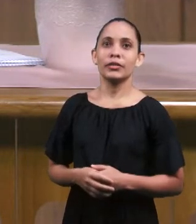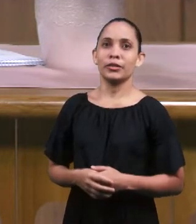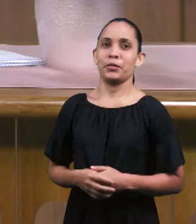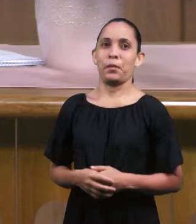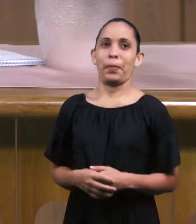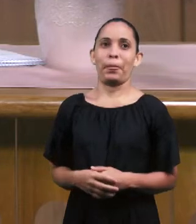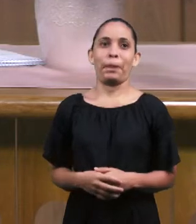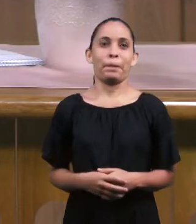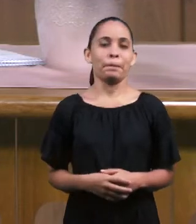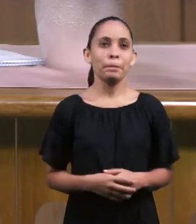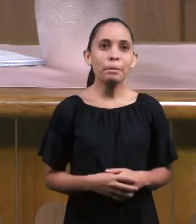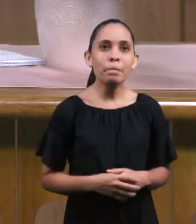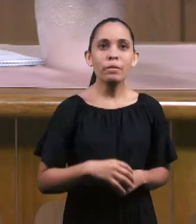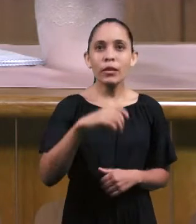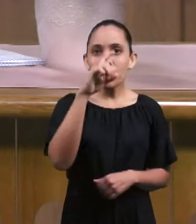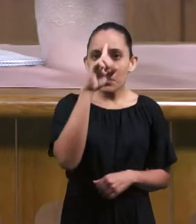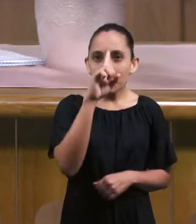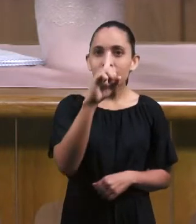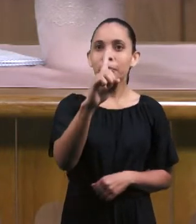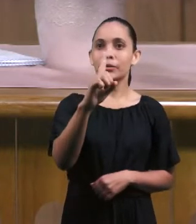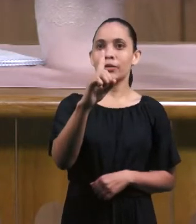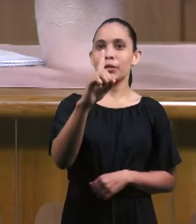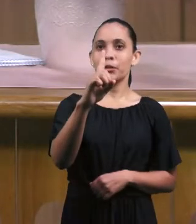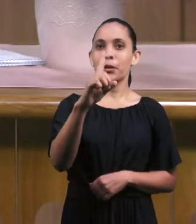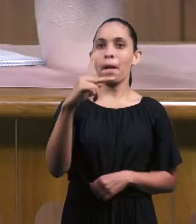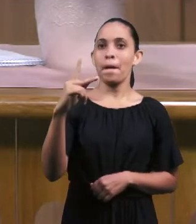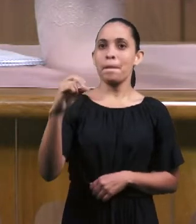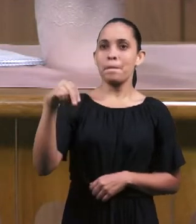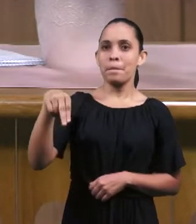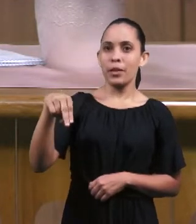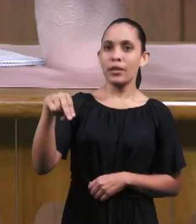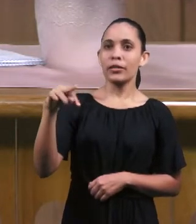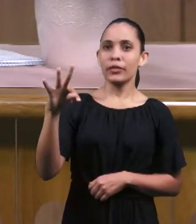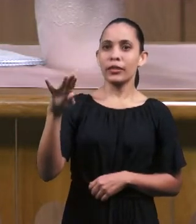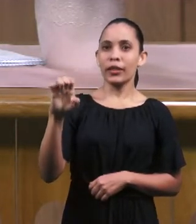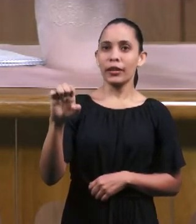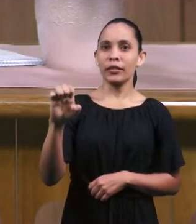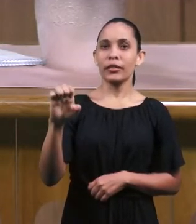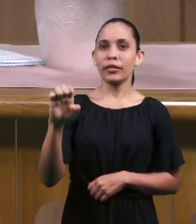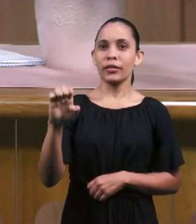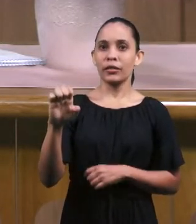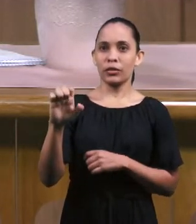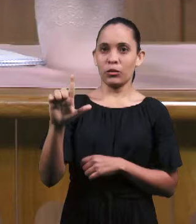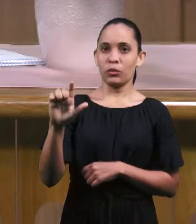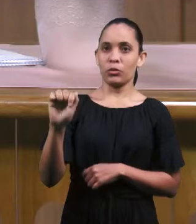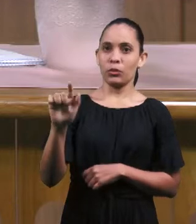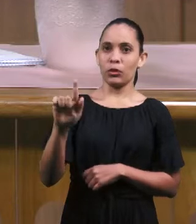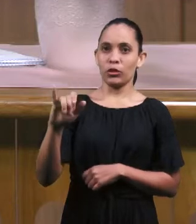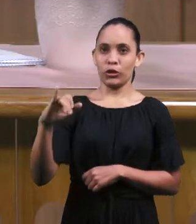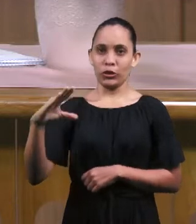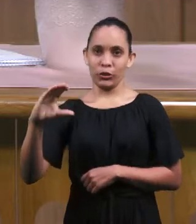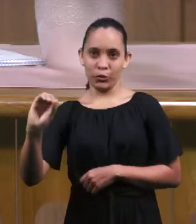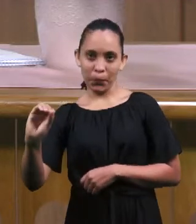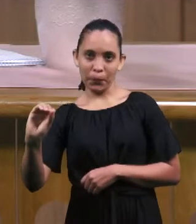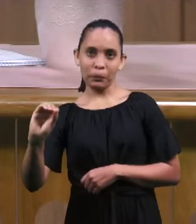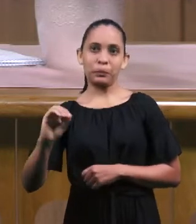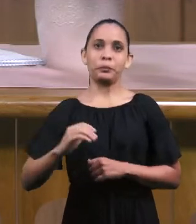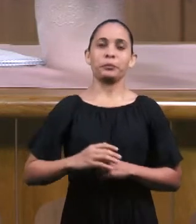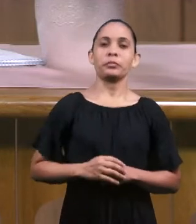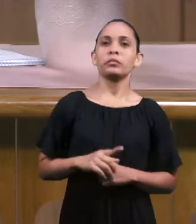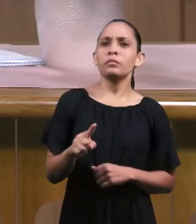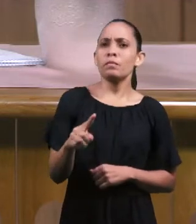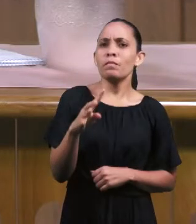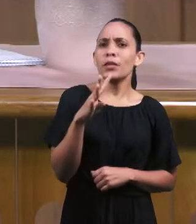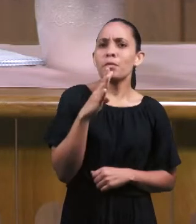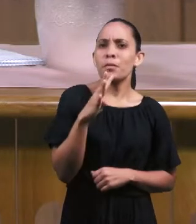panteológico. Então, você vai conhecer Deus por isso que está aí pela natureza. Vous allez